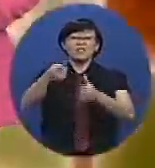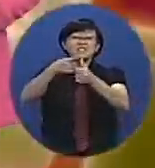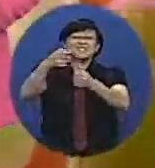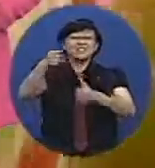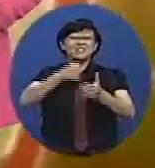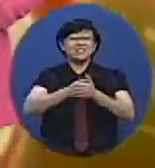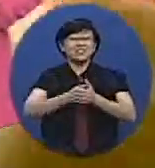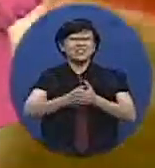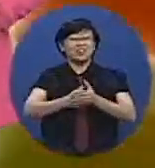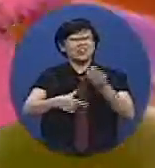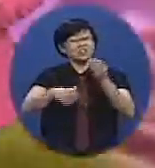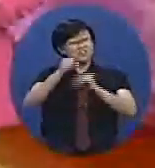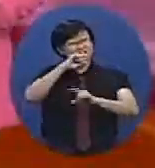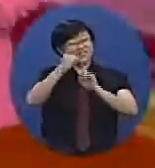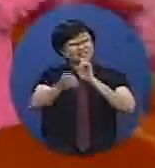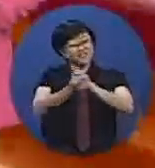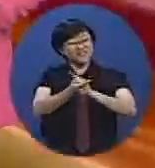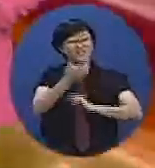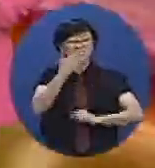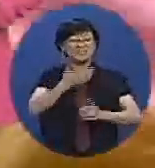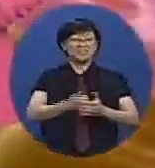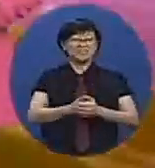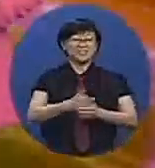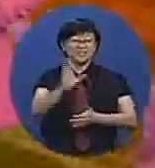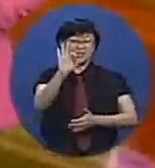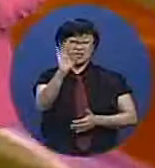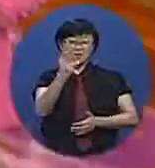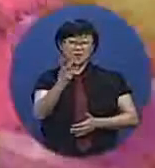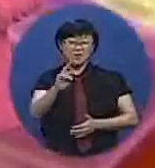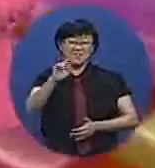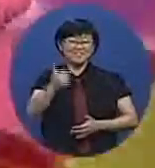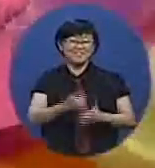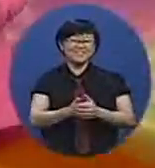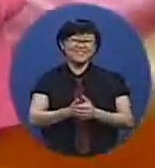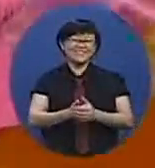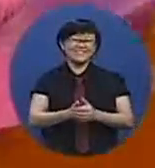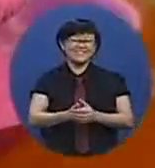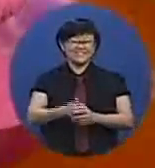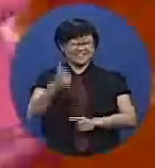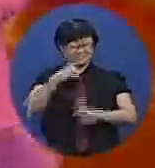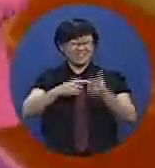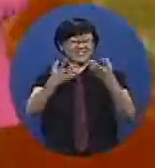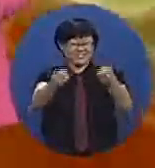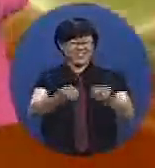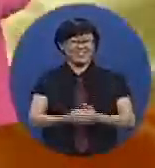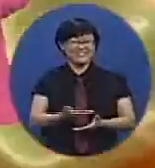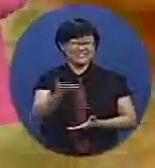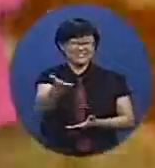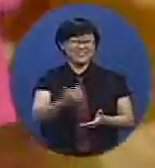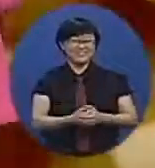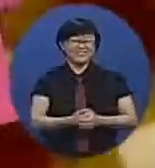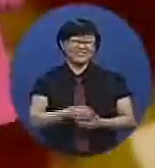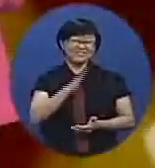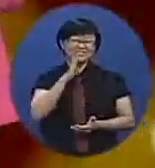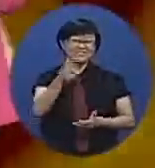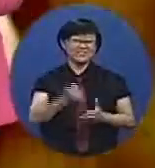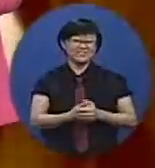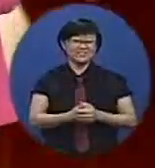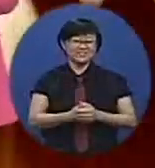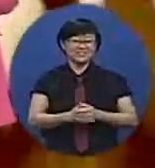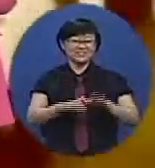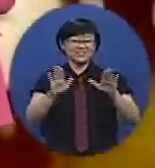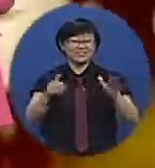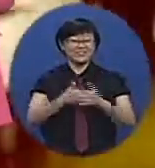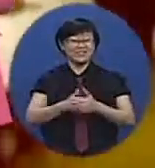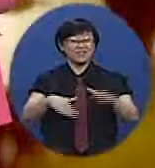1등했습니다. 추석 때 뵙겠습니다. 네. 아... 용돈은 어떻게? 용돈 톡톡 드려야죠. 아 이거 그렇죠. 네 그리고 오늘